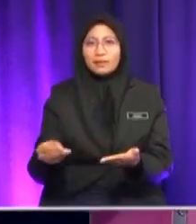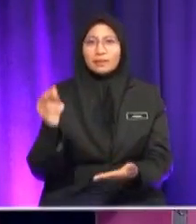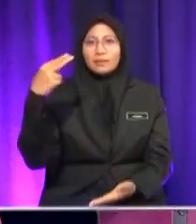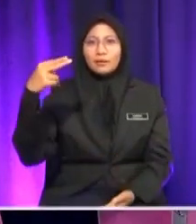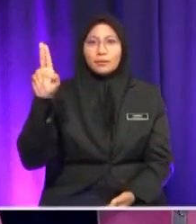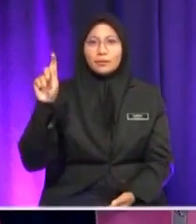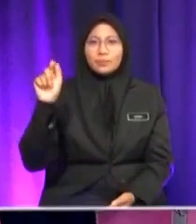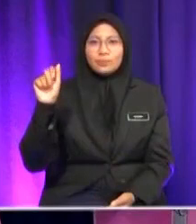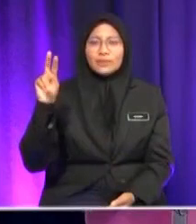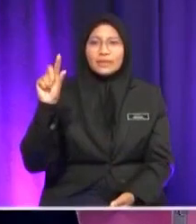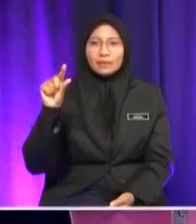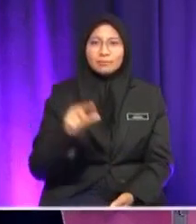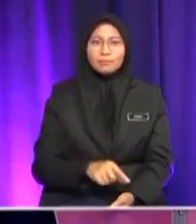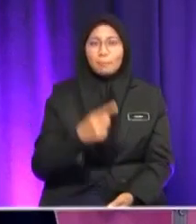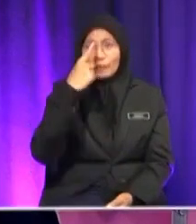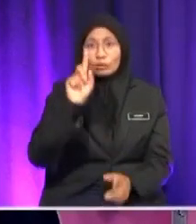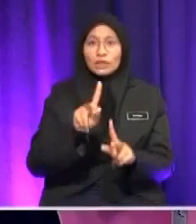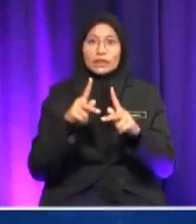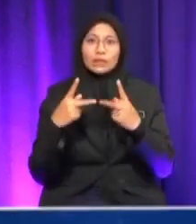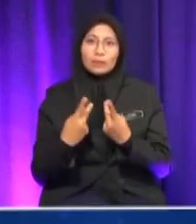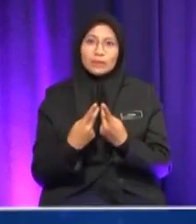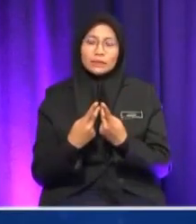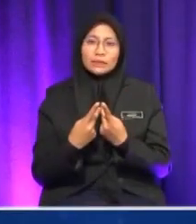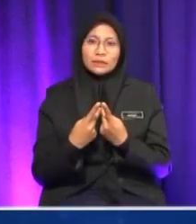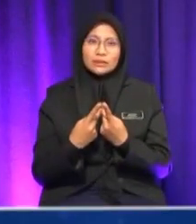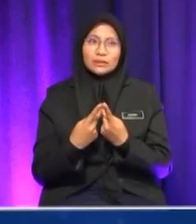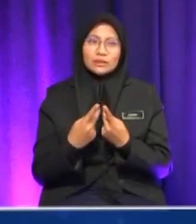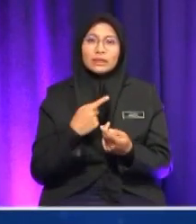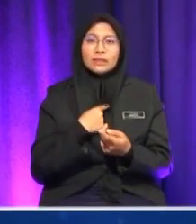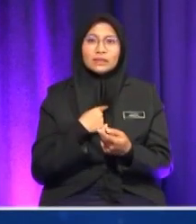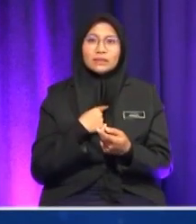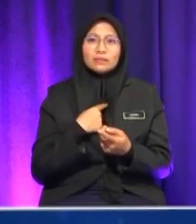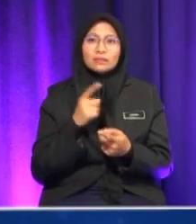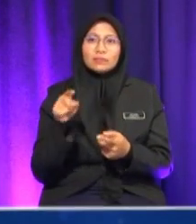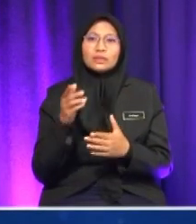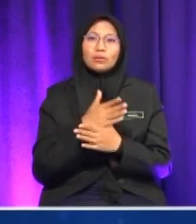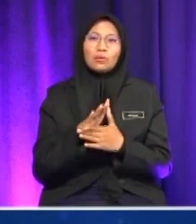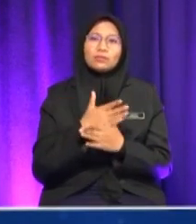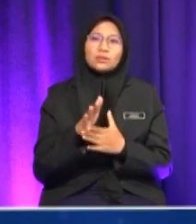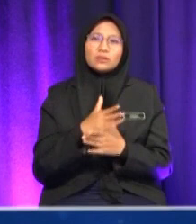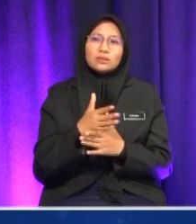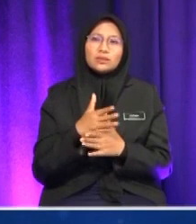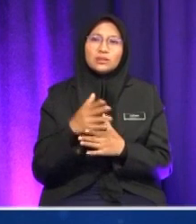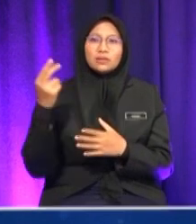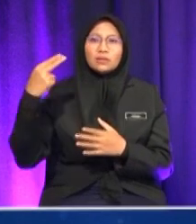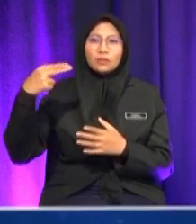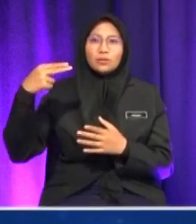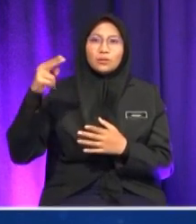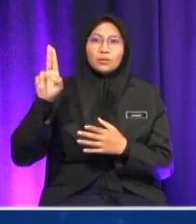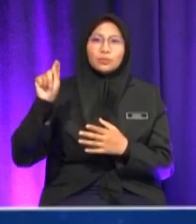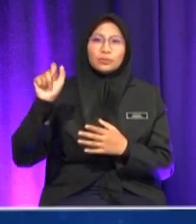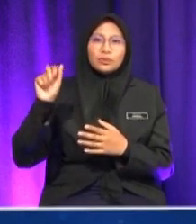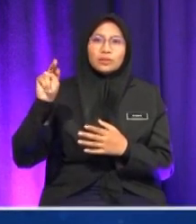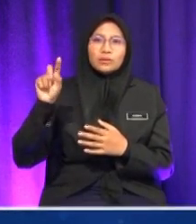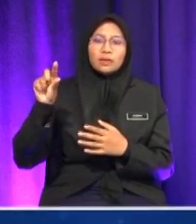kepada keluarga. Yang pertama, terpaksa berkongsi menangguh beban hutang kita. Kita ambil hutang, adik-beradik